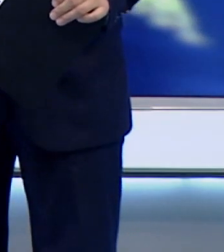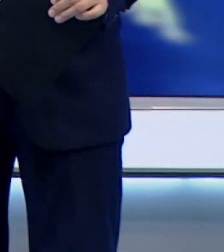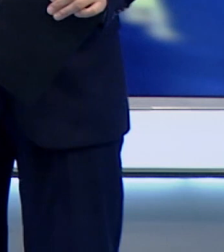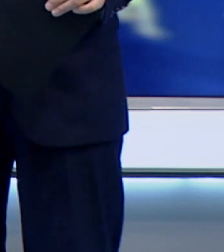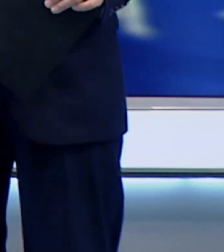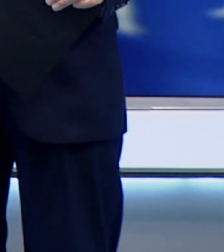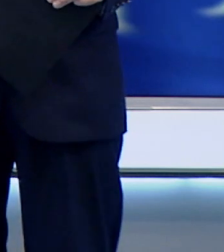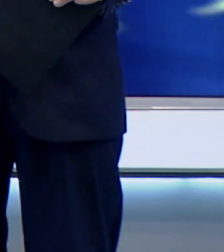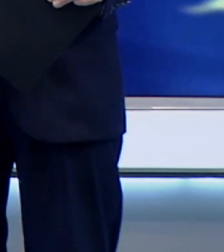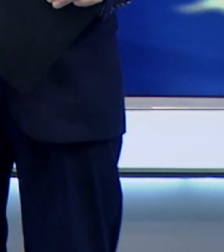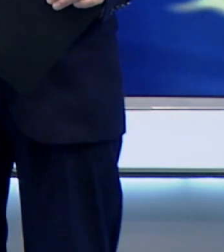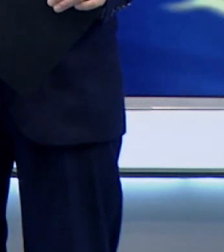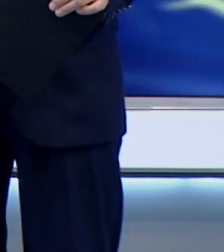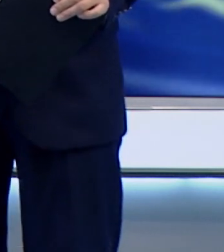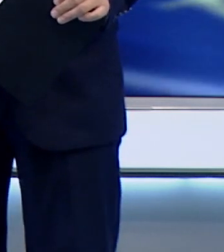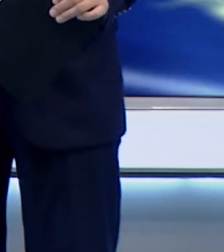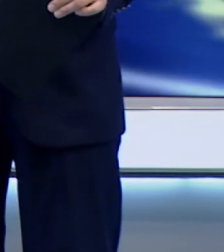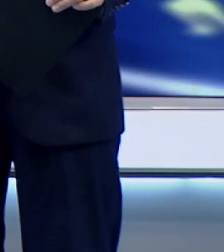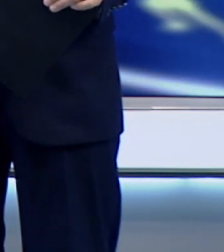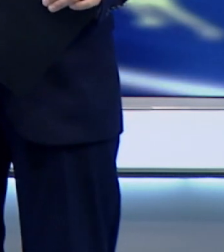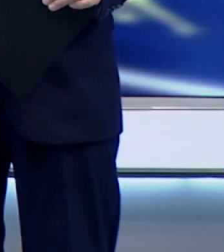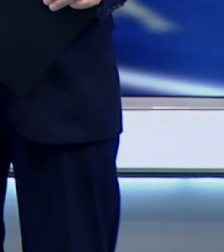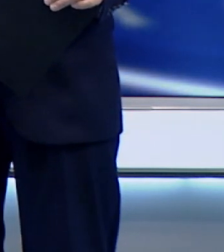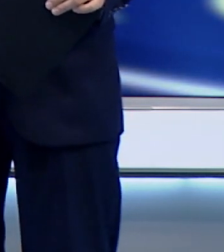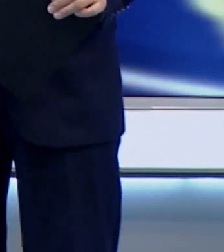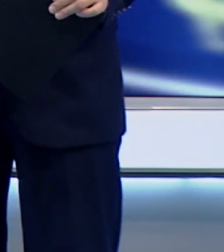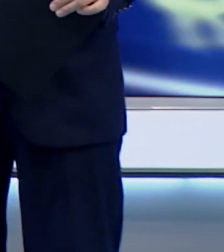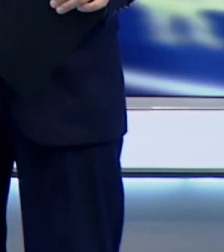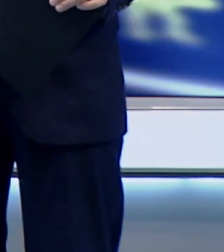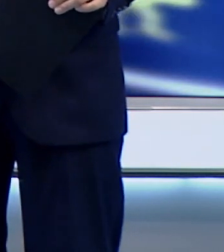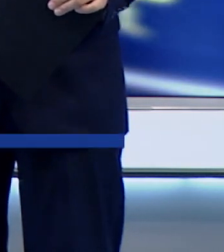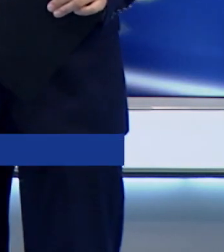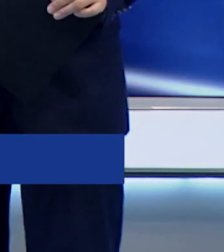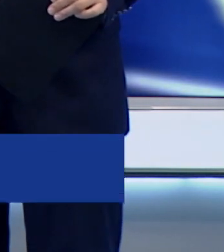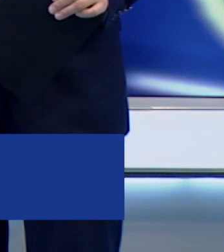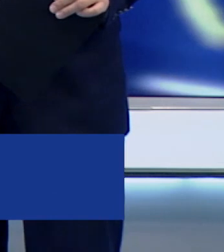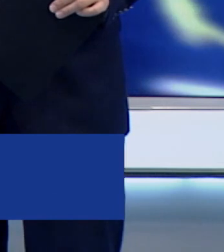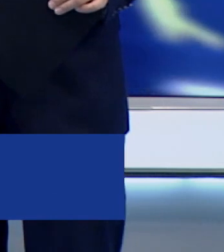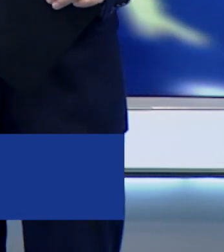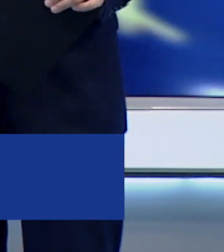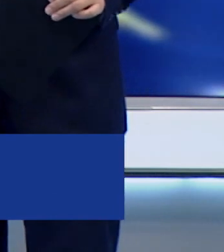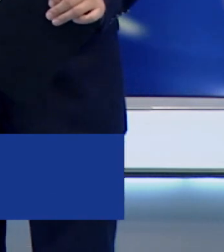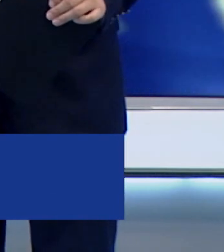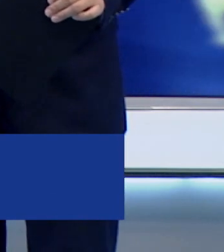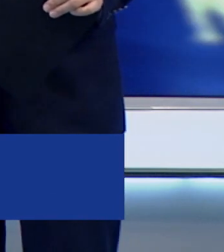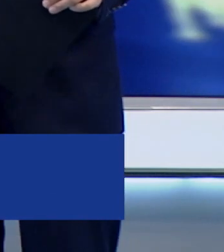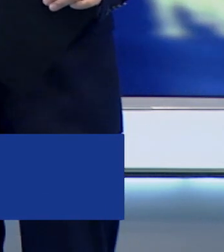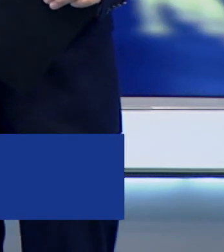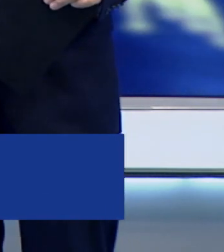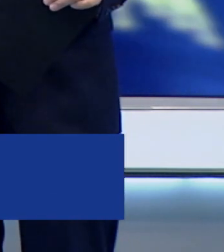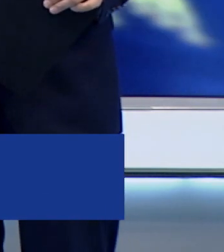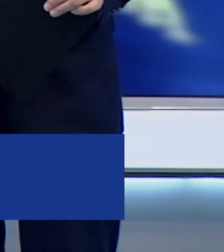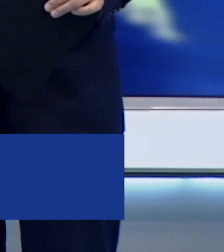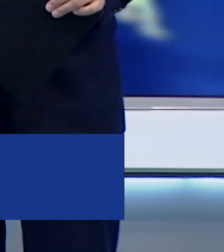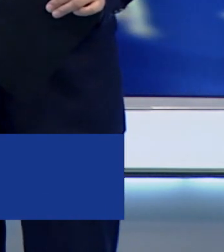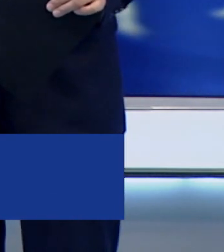явдлын мэдээлэл сүргэе. Өнөөдөр спортын төв урдны аадын ихэнд Сан Бүхий 2020 оны өсвөр улсын оршилруулах тэмцээн эхэллээ. 37 туудаа зохиогдж